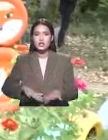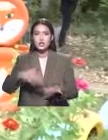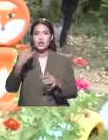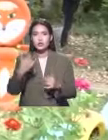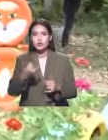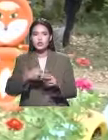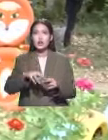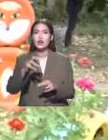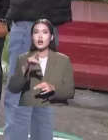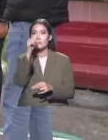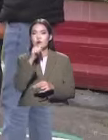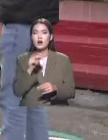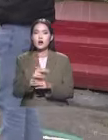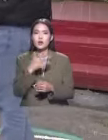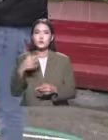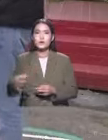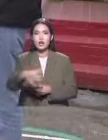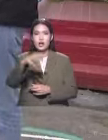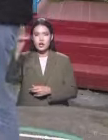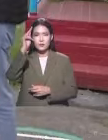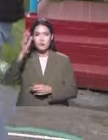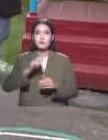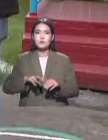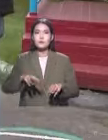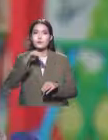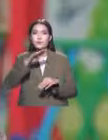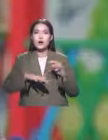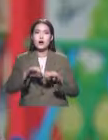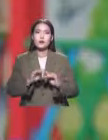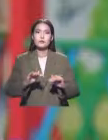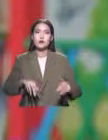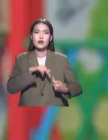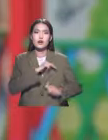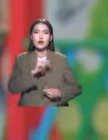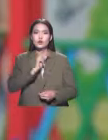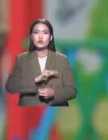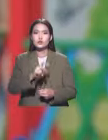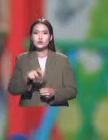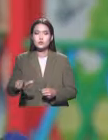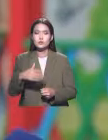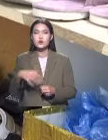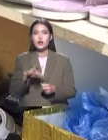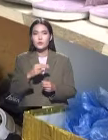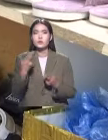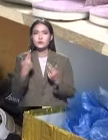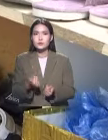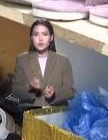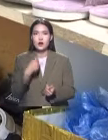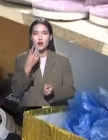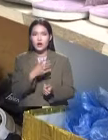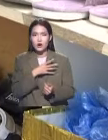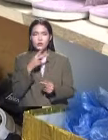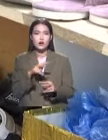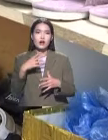маңы ілінбей қалған аудандық білім бөлімінің мамандары балабақша қызметкерлерінің немқұрайлық танытқанын мойындап отыр. Айта кету керек, балабақшаға